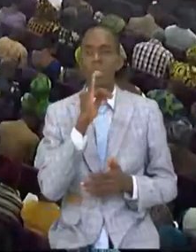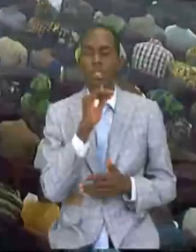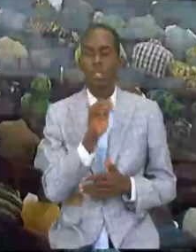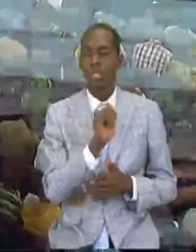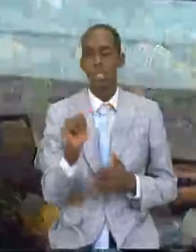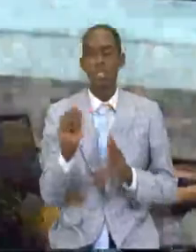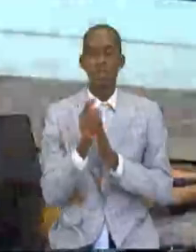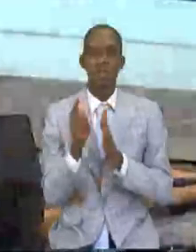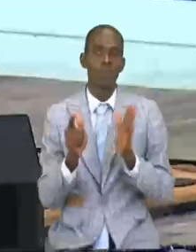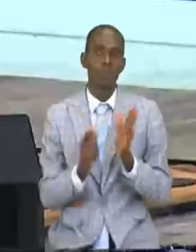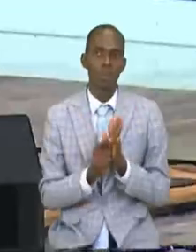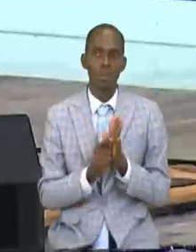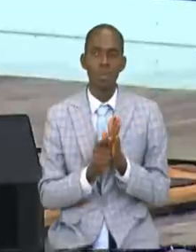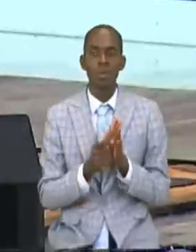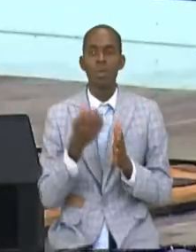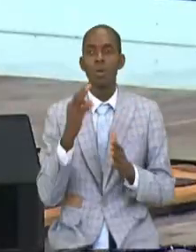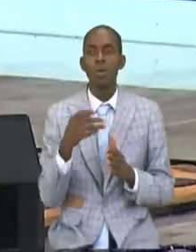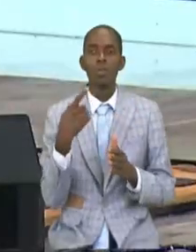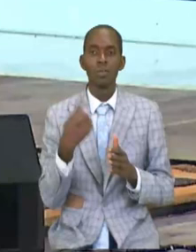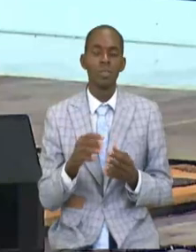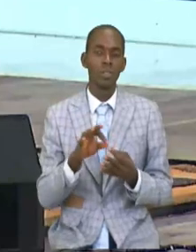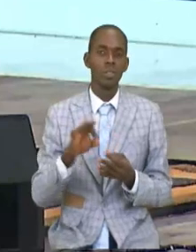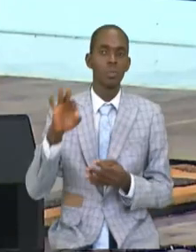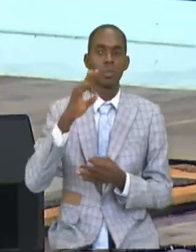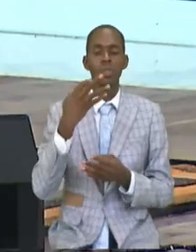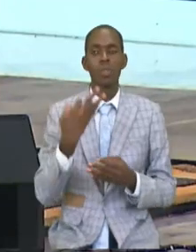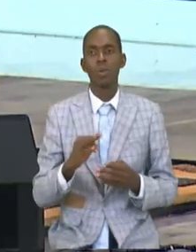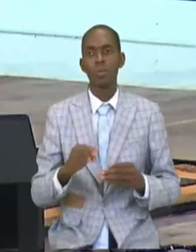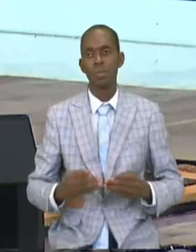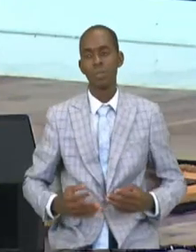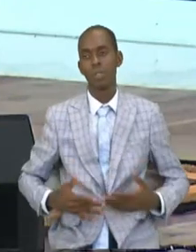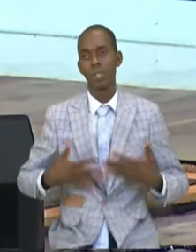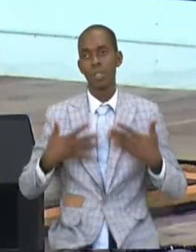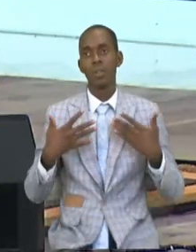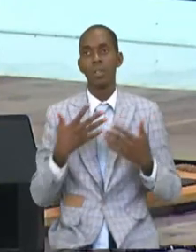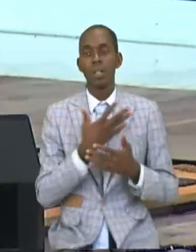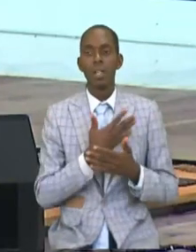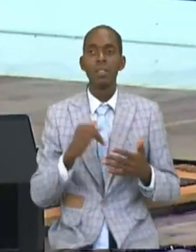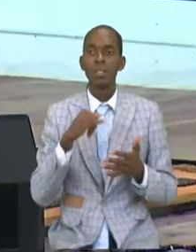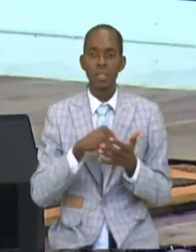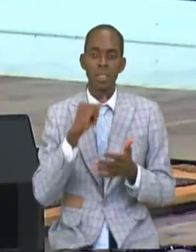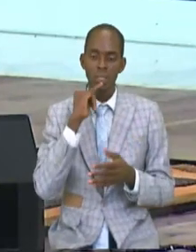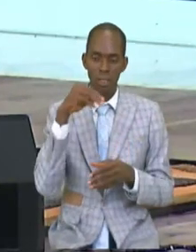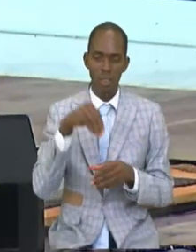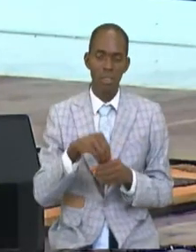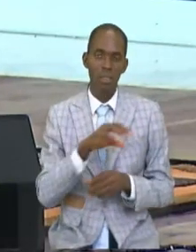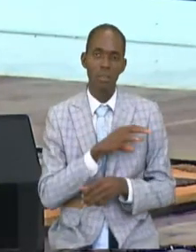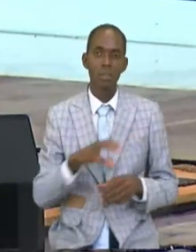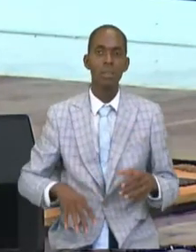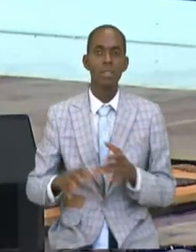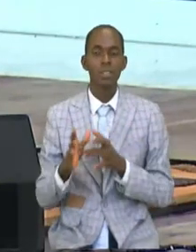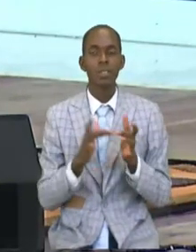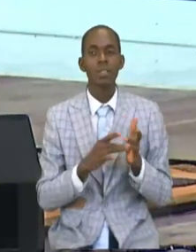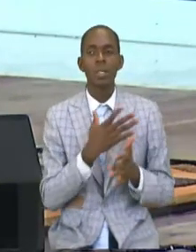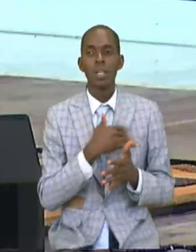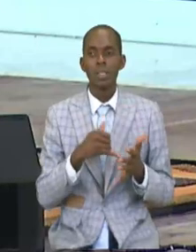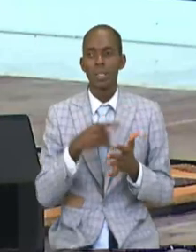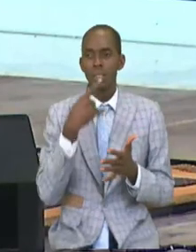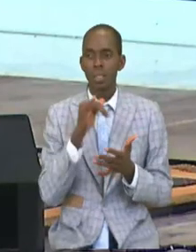C'est dit qu'il y a une loi et qu'il y a la loi de l'esprit de vie et cette loi est en